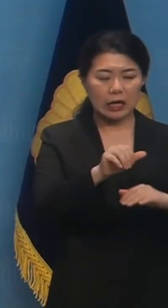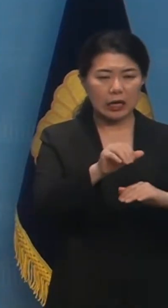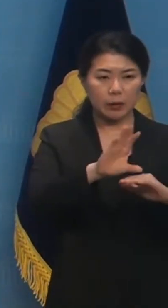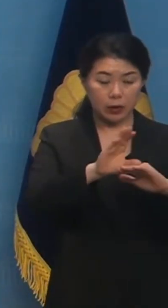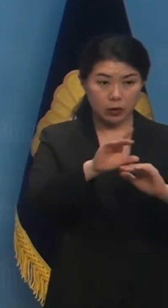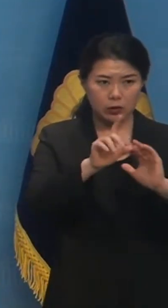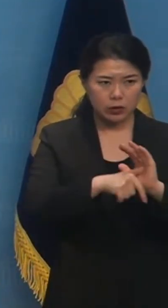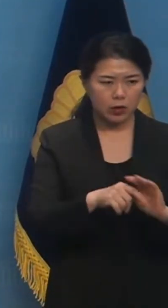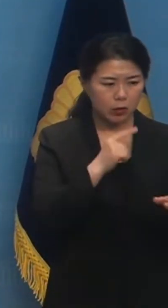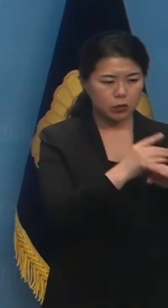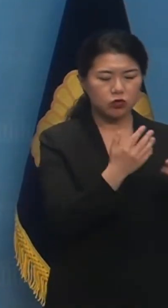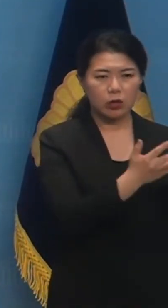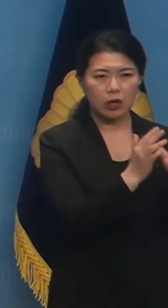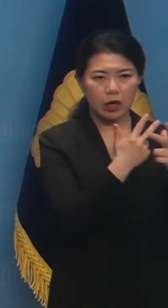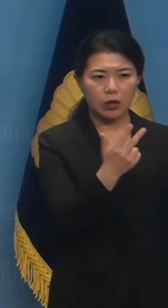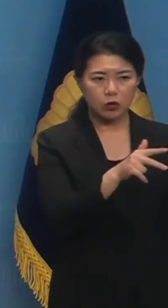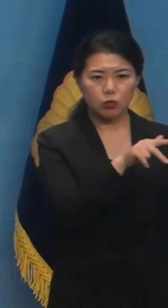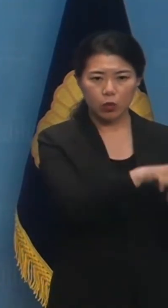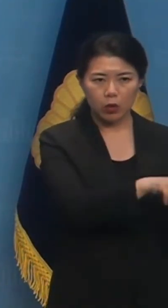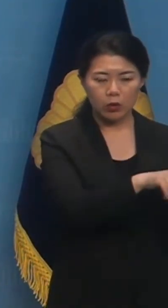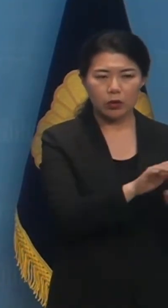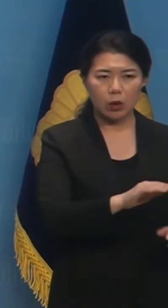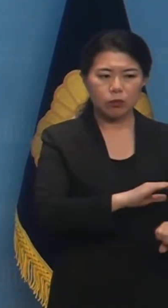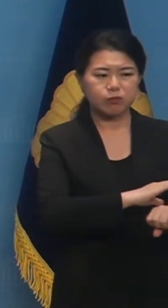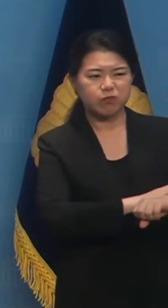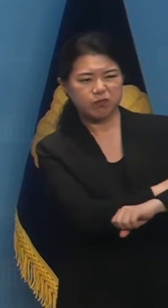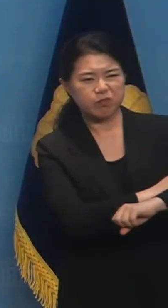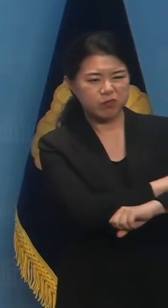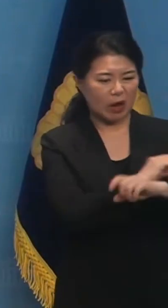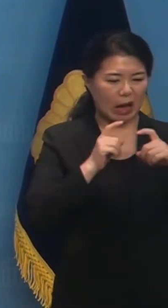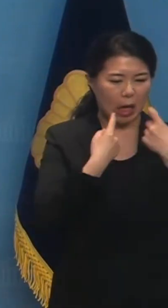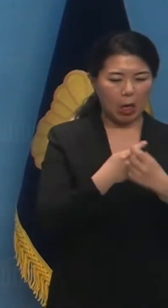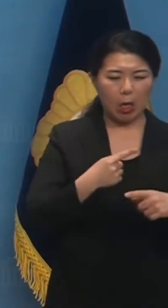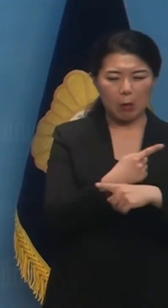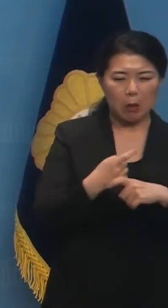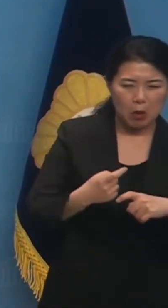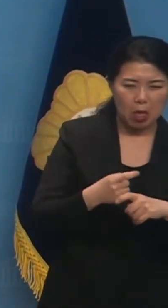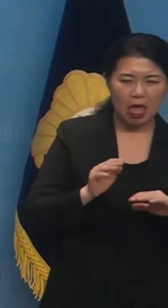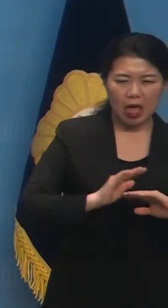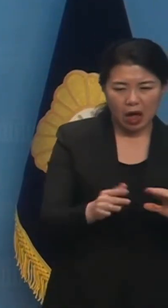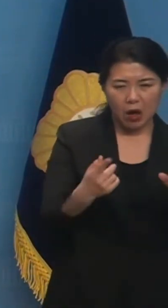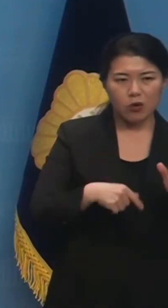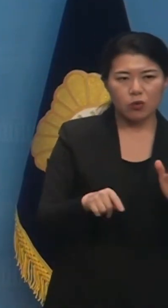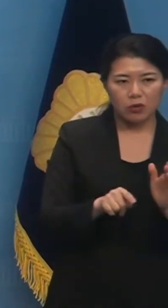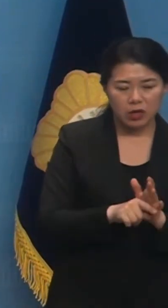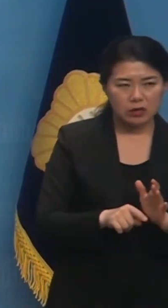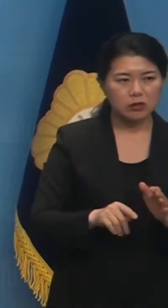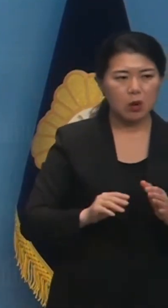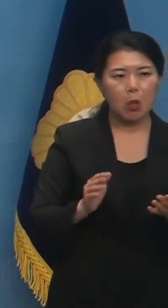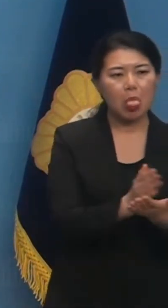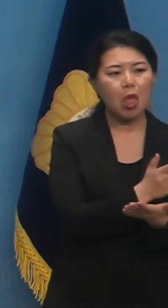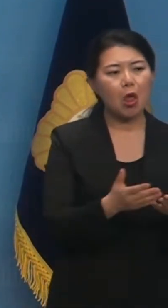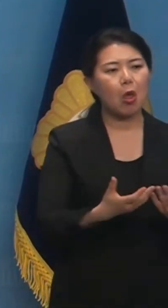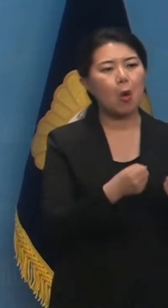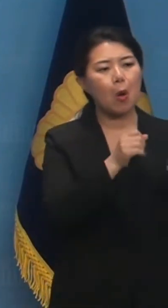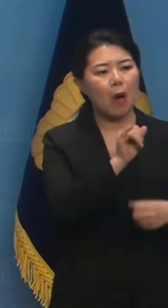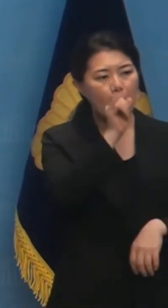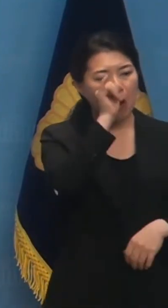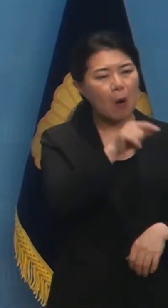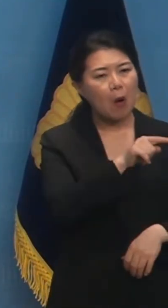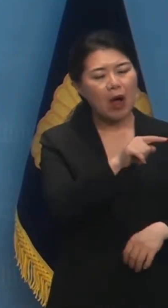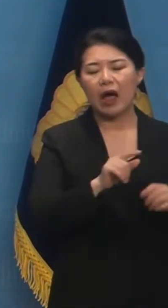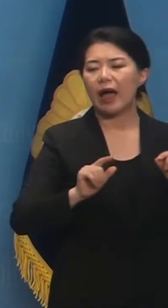패널이 더불어민주당 이재명 대선 후보가 권력을 사적 복수와 사과 및 해소를 위해 유치하게 남용하는 그런 졸렬할